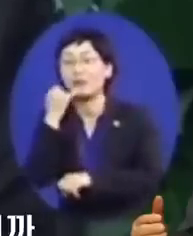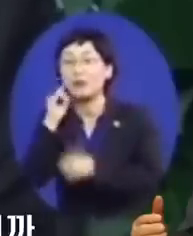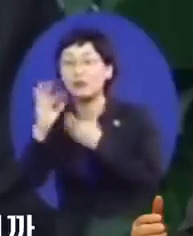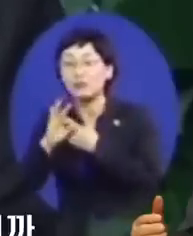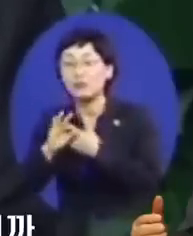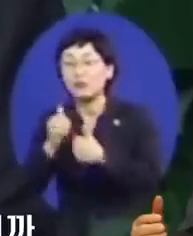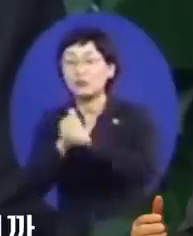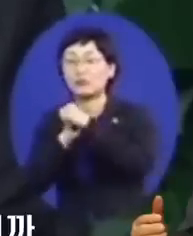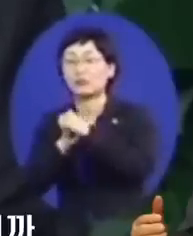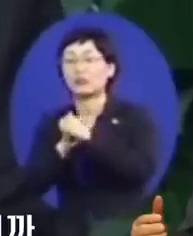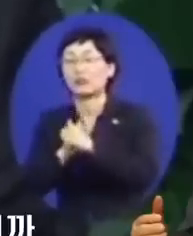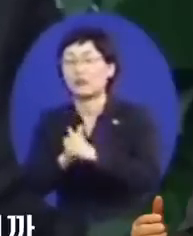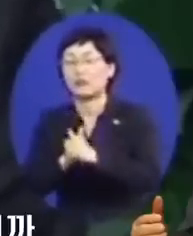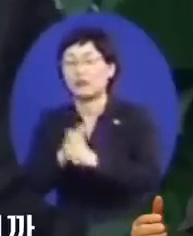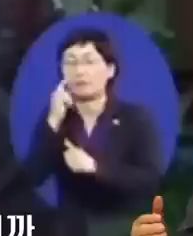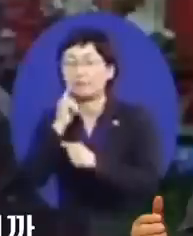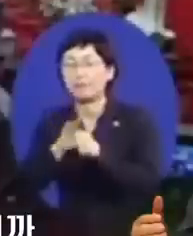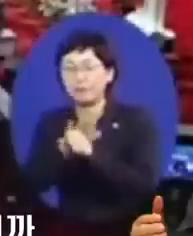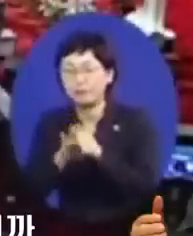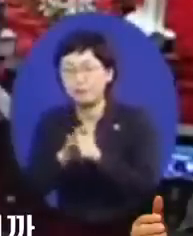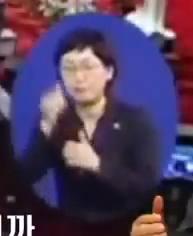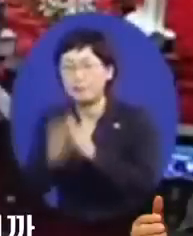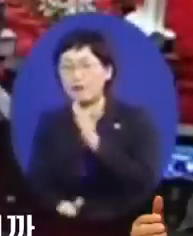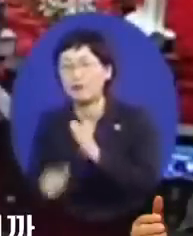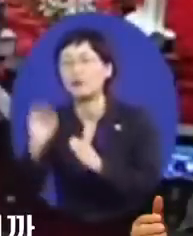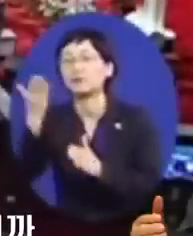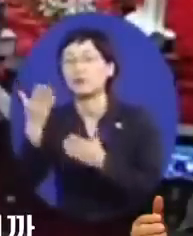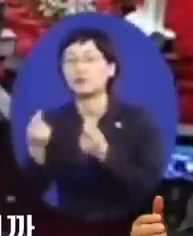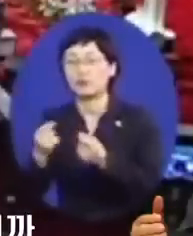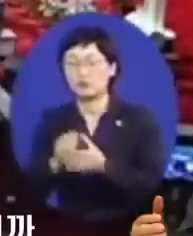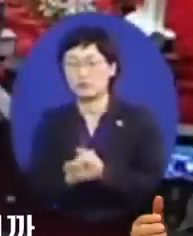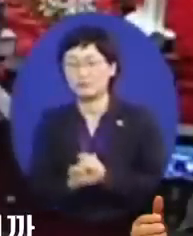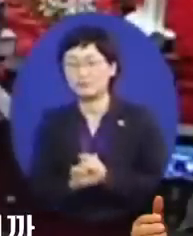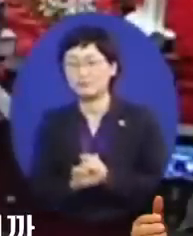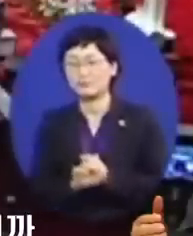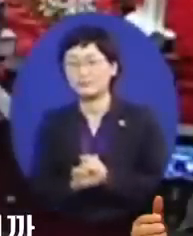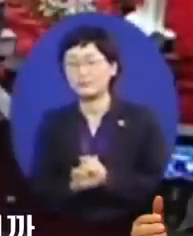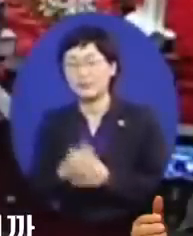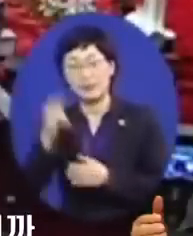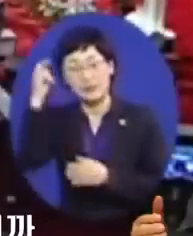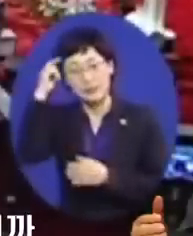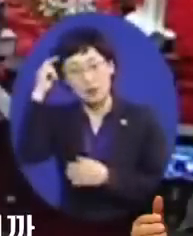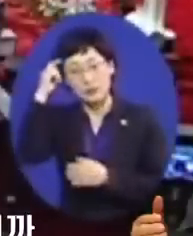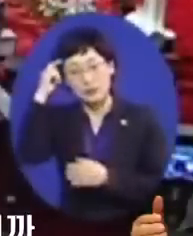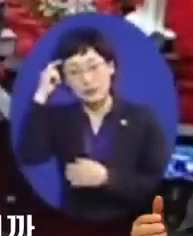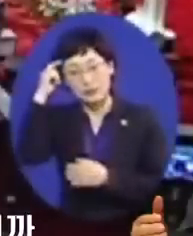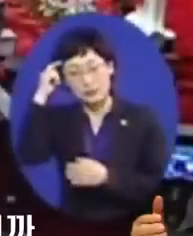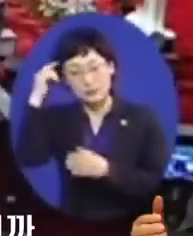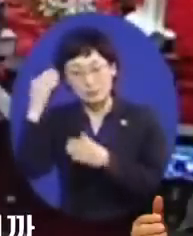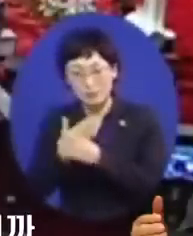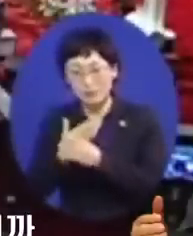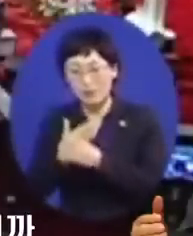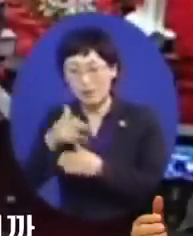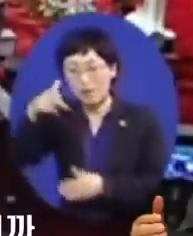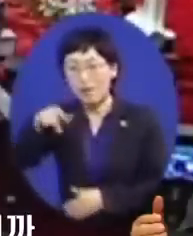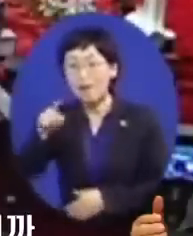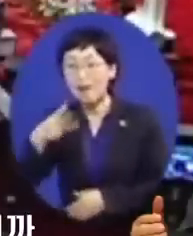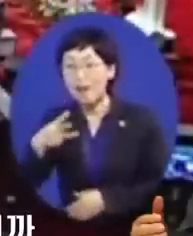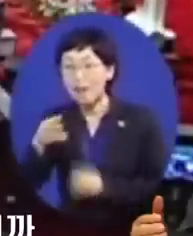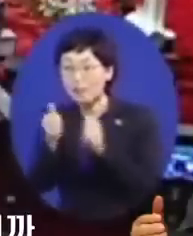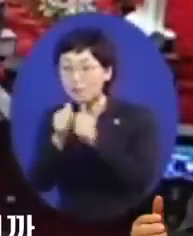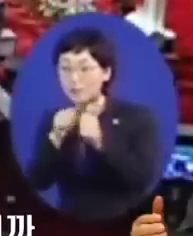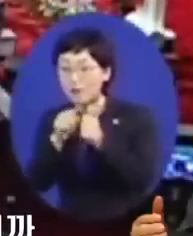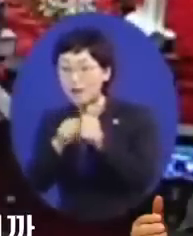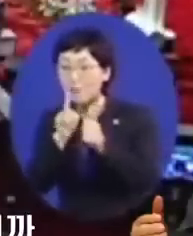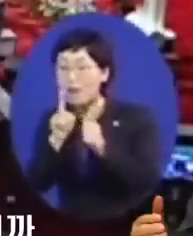더 비참하고 패배적인 삶을 살 수밖에 없게 되는 것입니다. 정신의학자 칼 메닝거는 위기에 대해